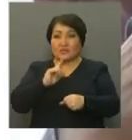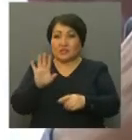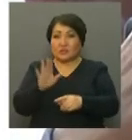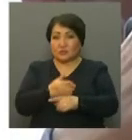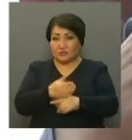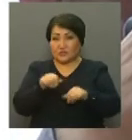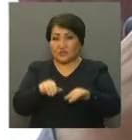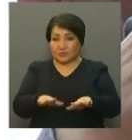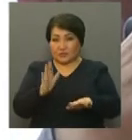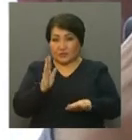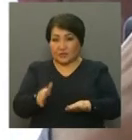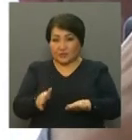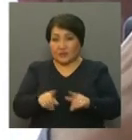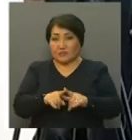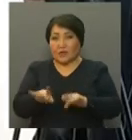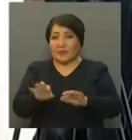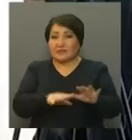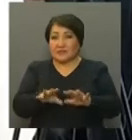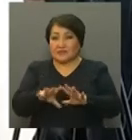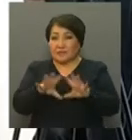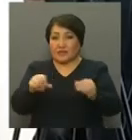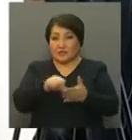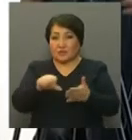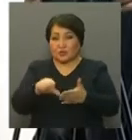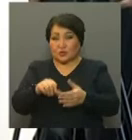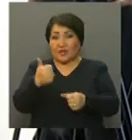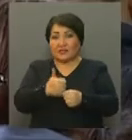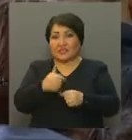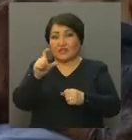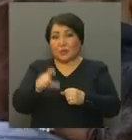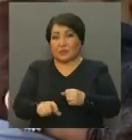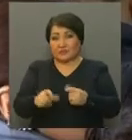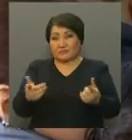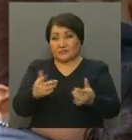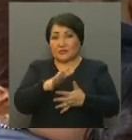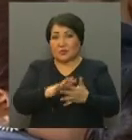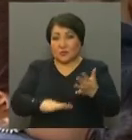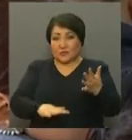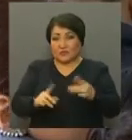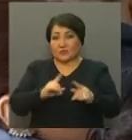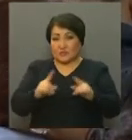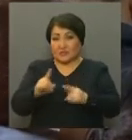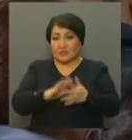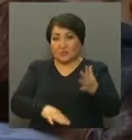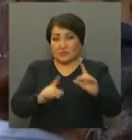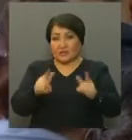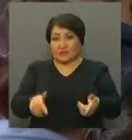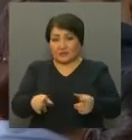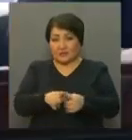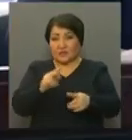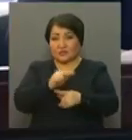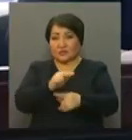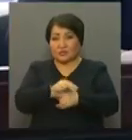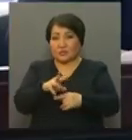шығарады. Процестің барлық қатысушылары басты фигурансыз отырысты жалғастыруға келісті. Айыпталушылар Мұхтар Аблязовтың